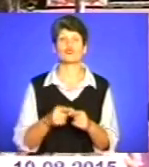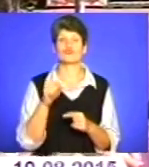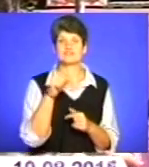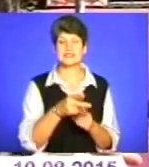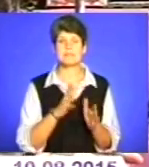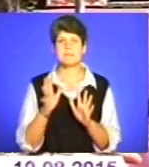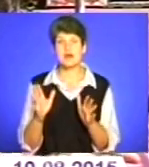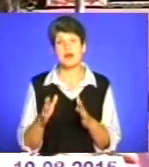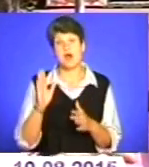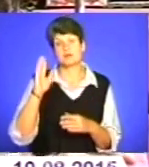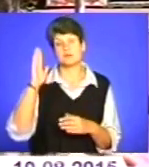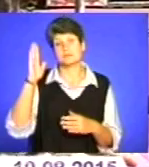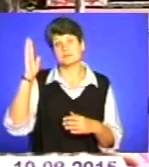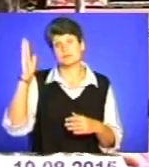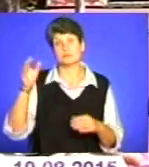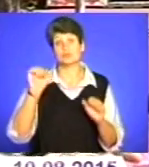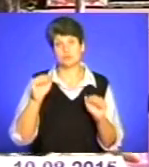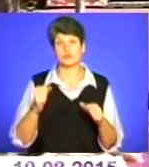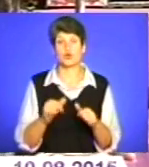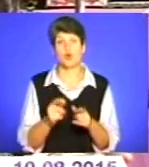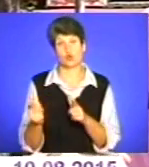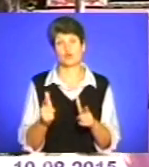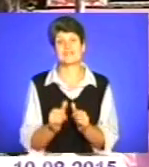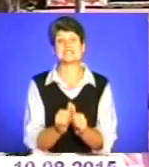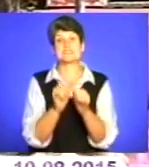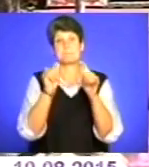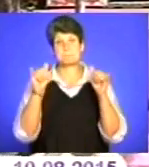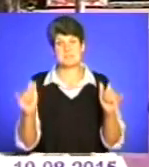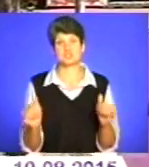з часом, якщо нас виправдає, звичайно, будемо готові збільшити кількість